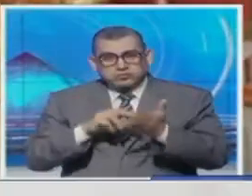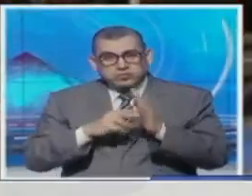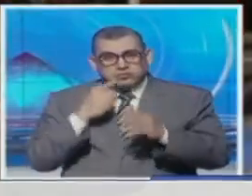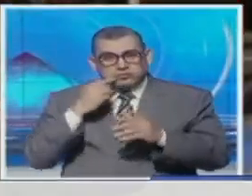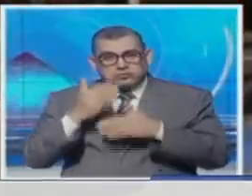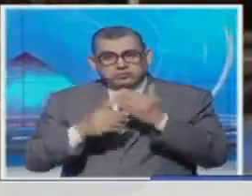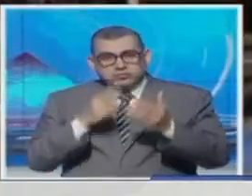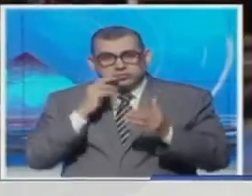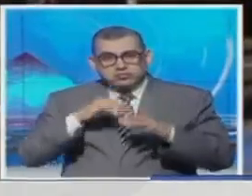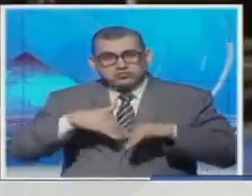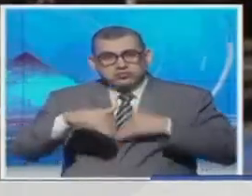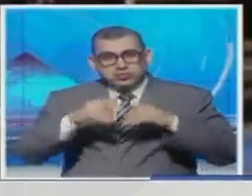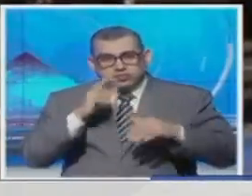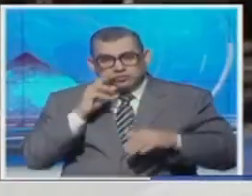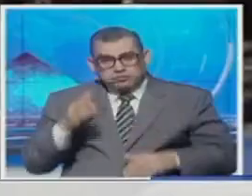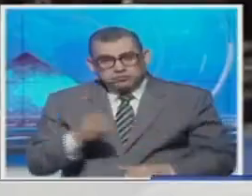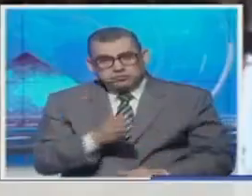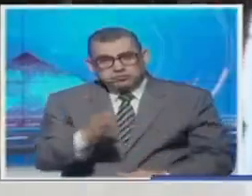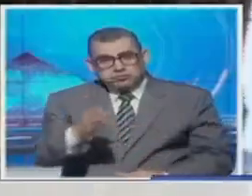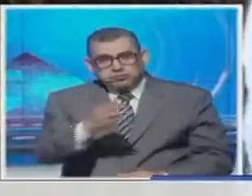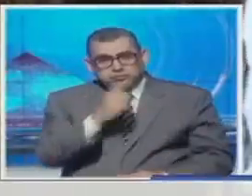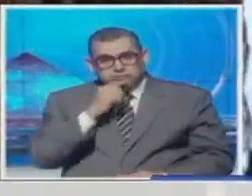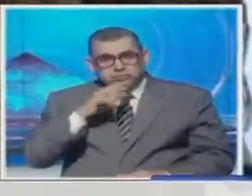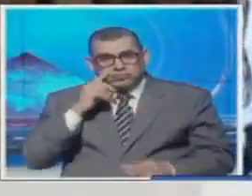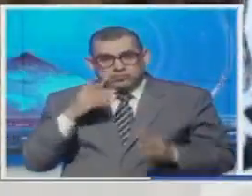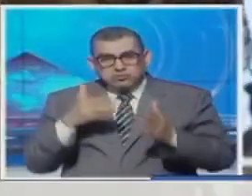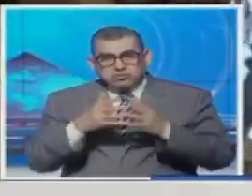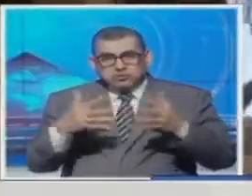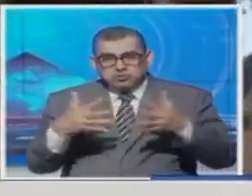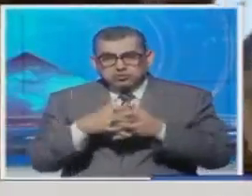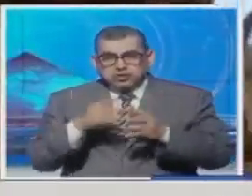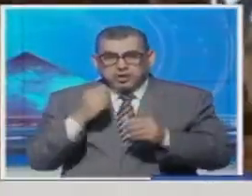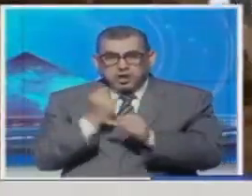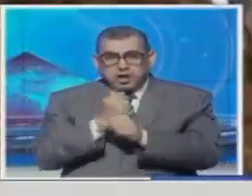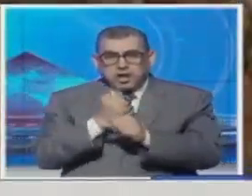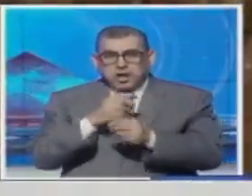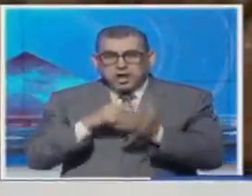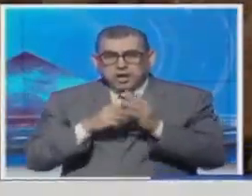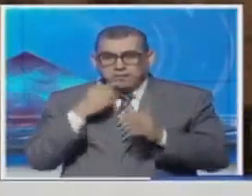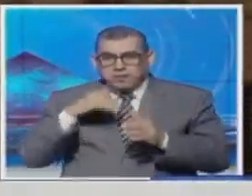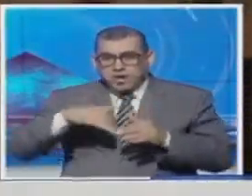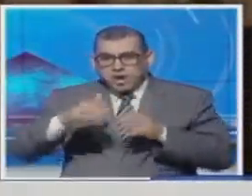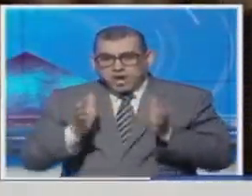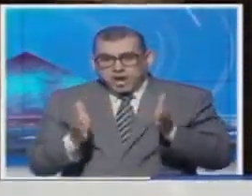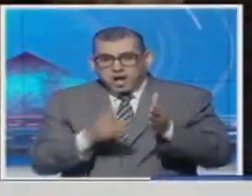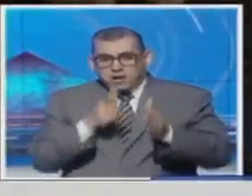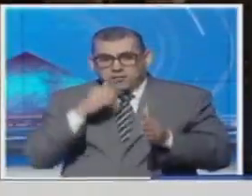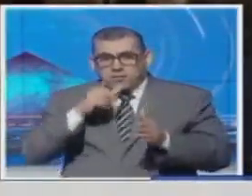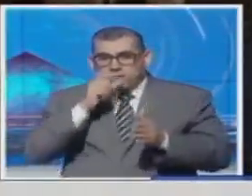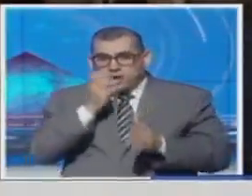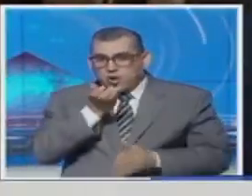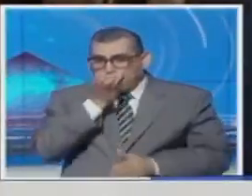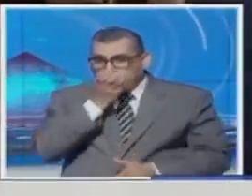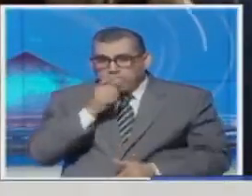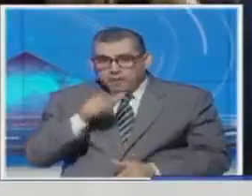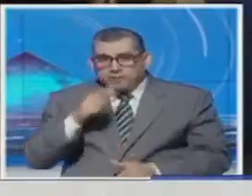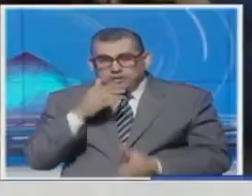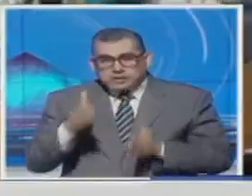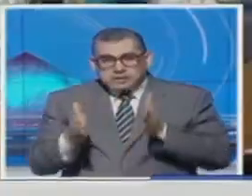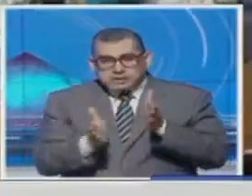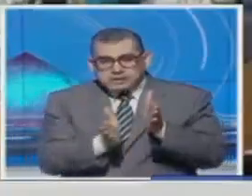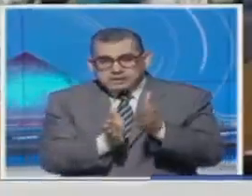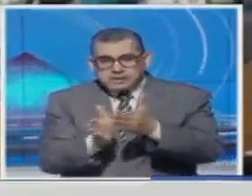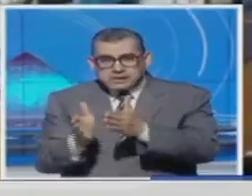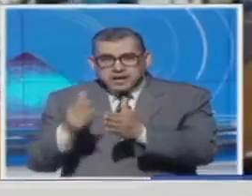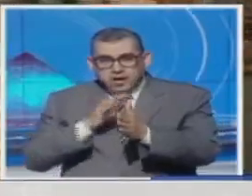ترتسم الصورة لتفاصيل شكله ما بين المشربيات المطلة على الحارة وأحواض الماء والأزقة الضيقة